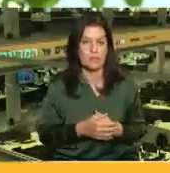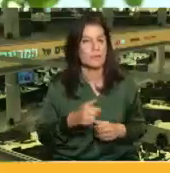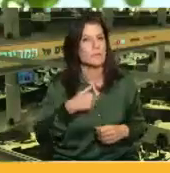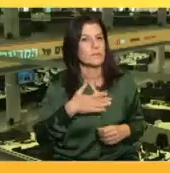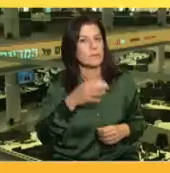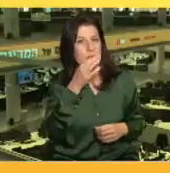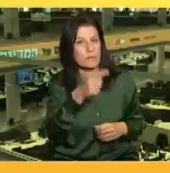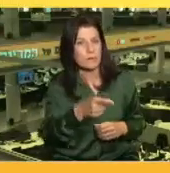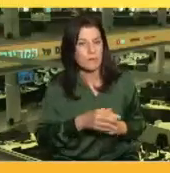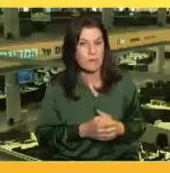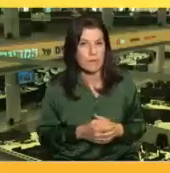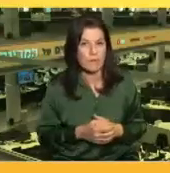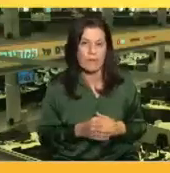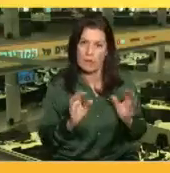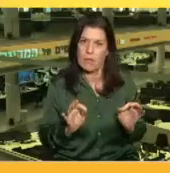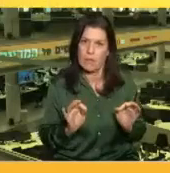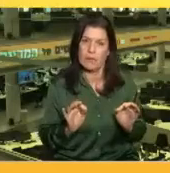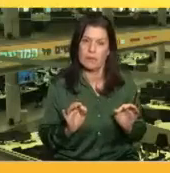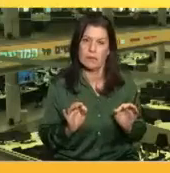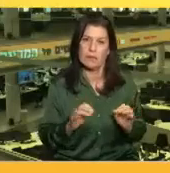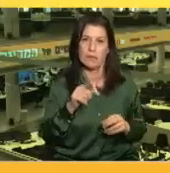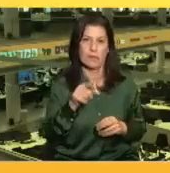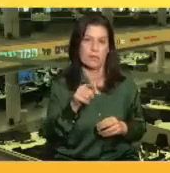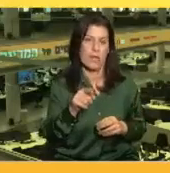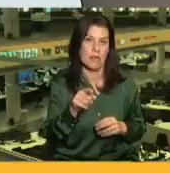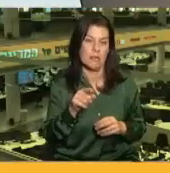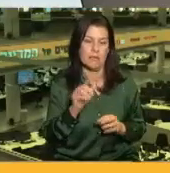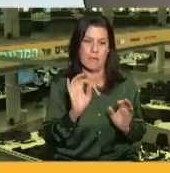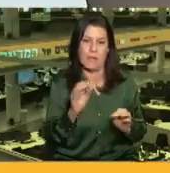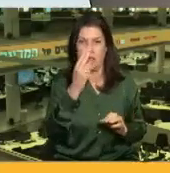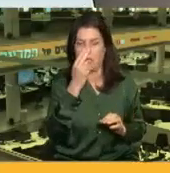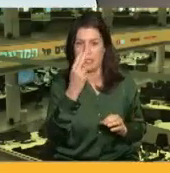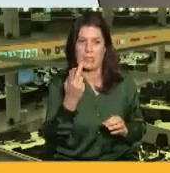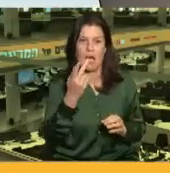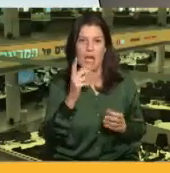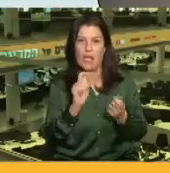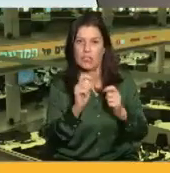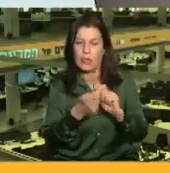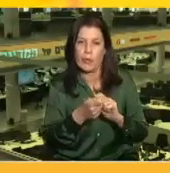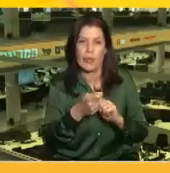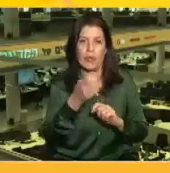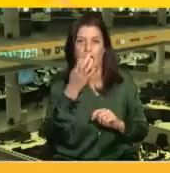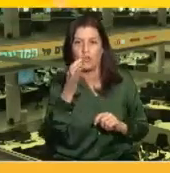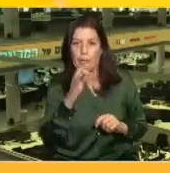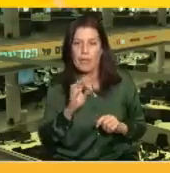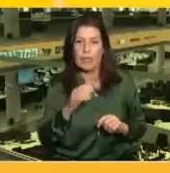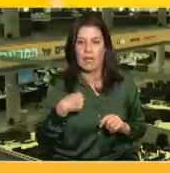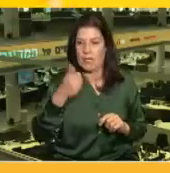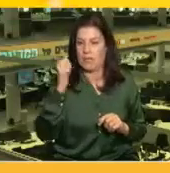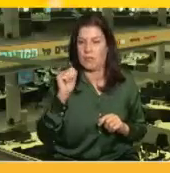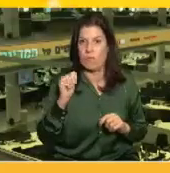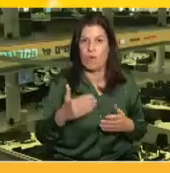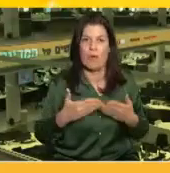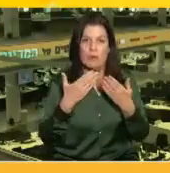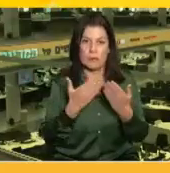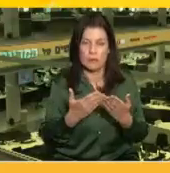אותך, באמת כמי שמנסה לשנות, לשפר, אני אתמול קראתי את ממוצע